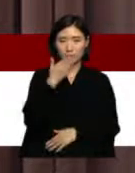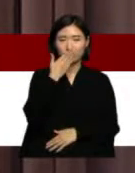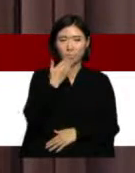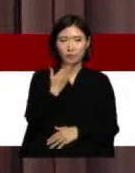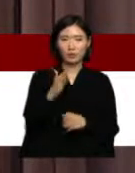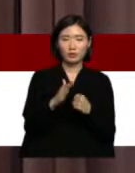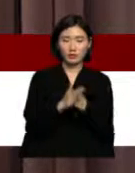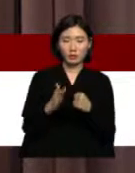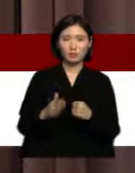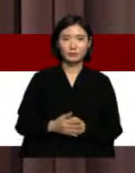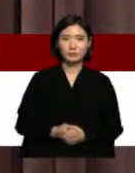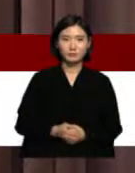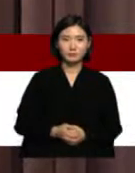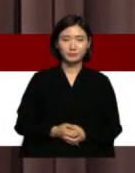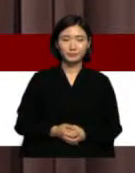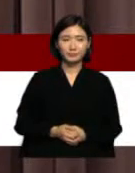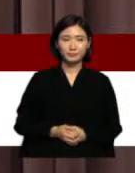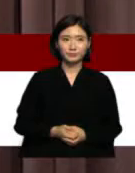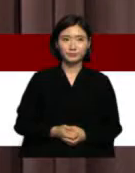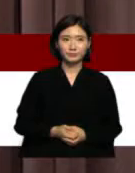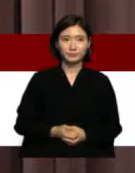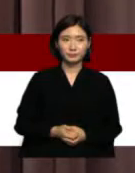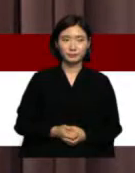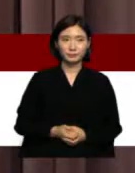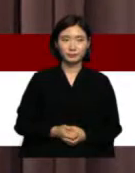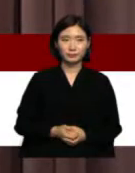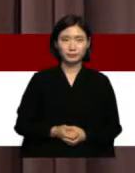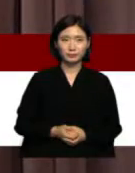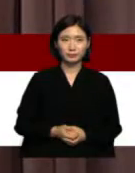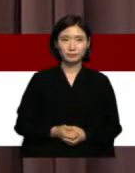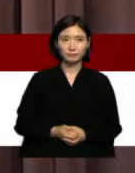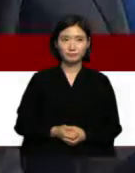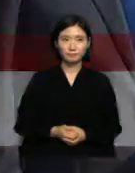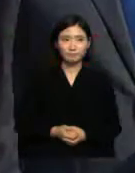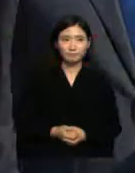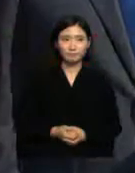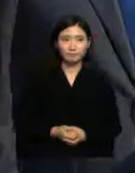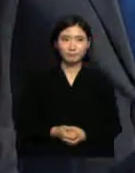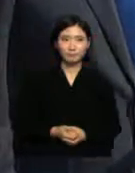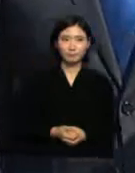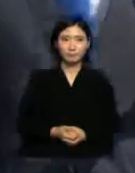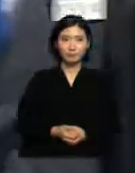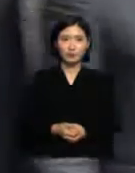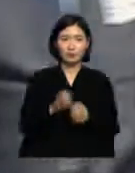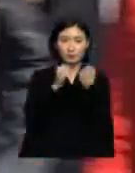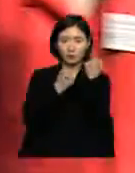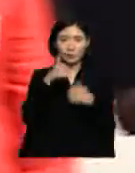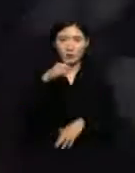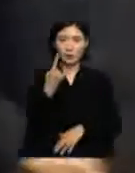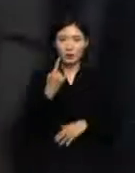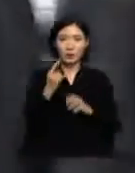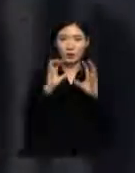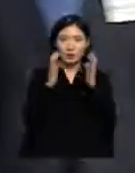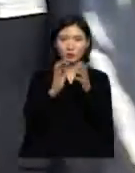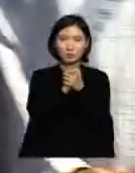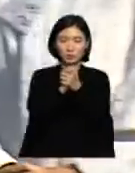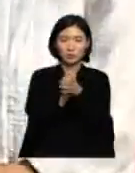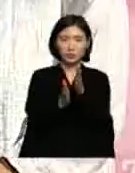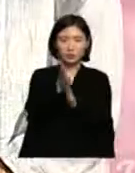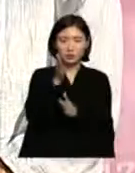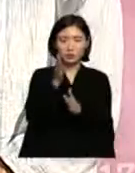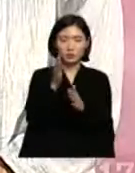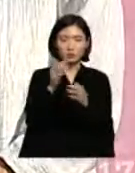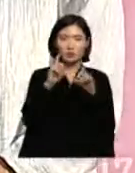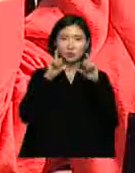하나의 혁신이 될 수 있기 때문입니다. 한편 박람회에서는 아동 친화 도시 선언문이